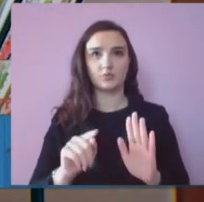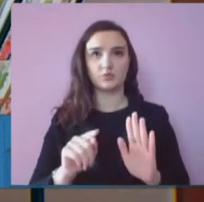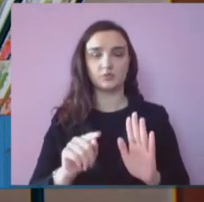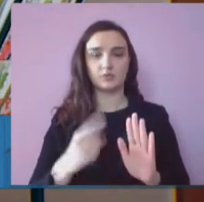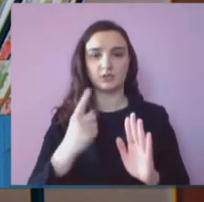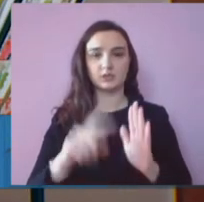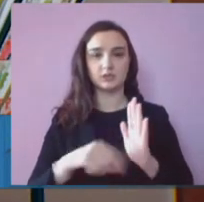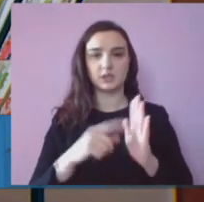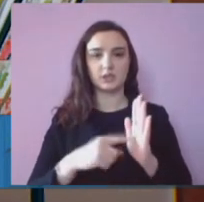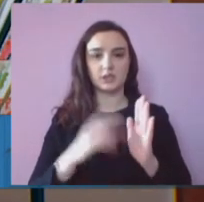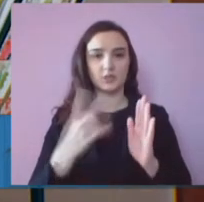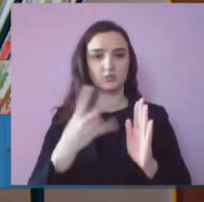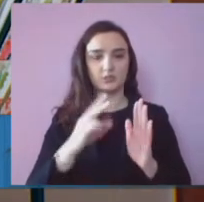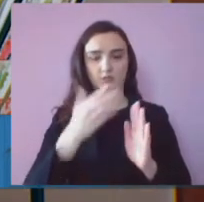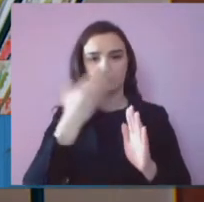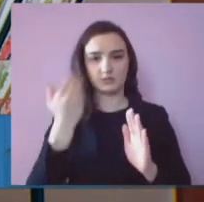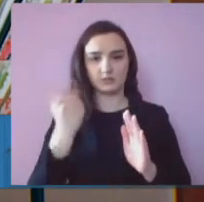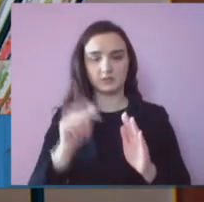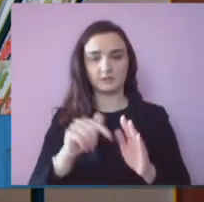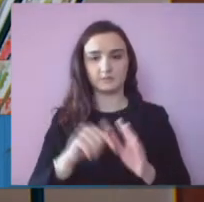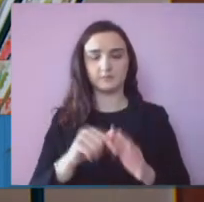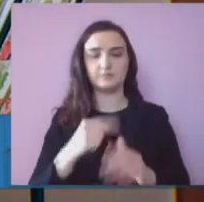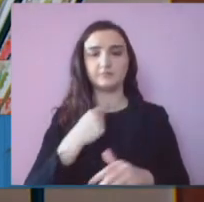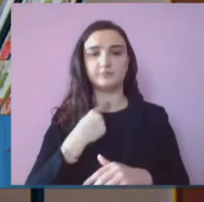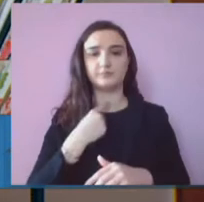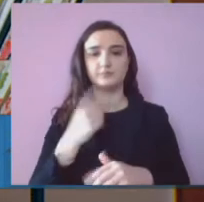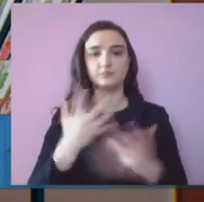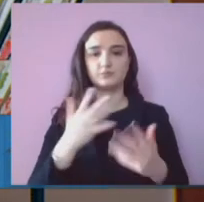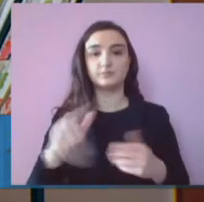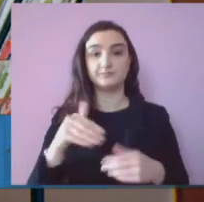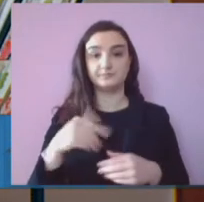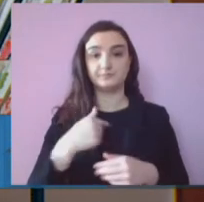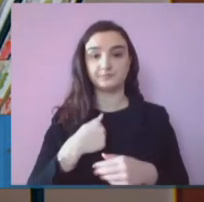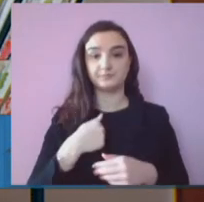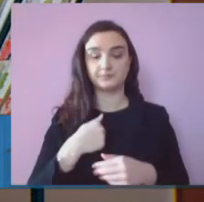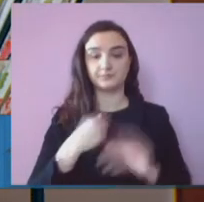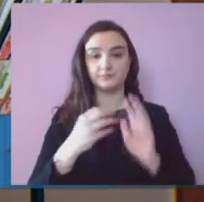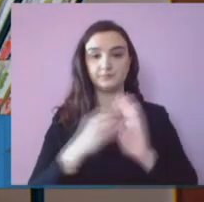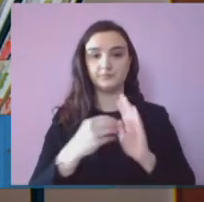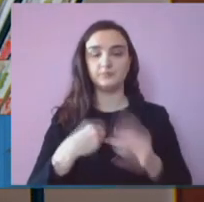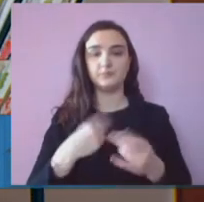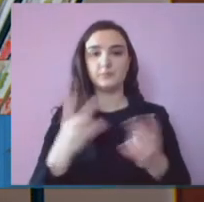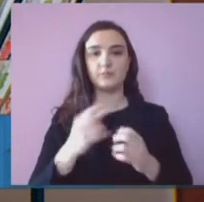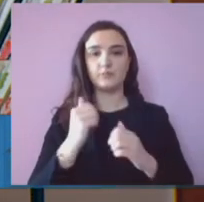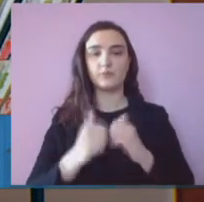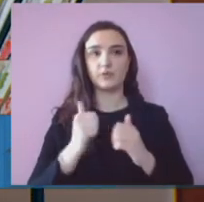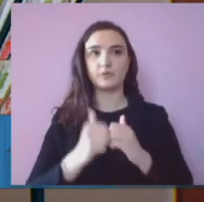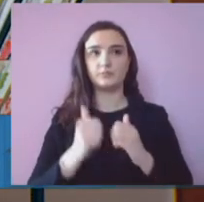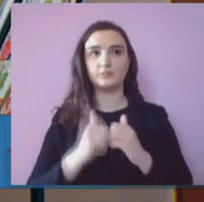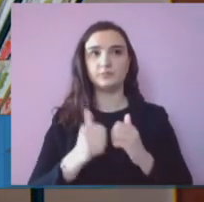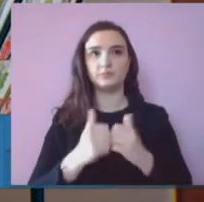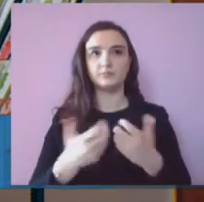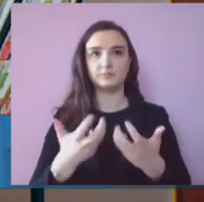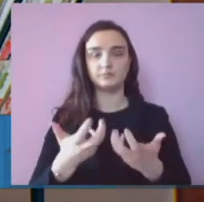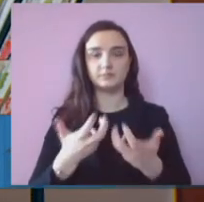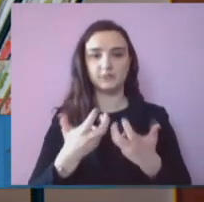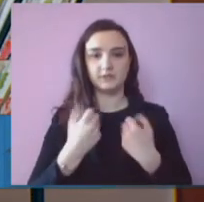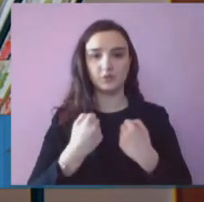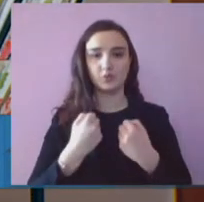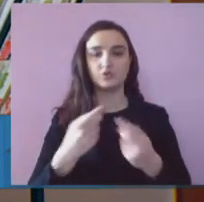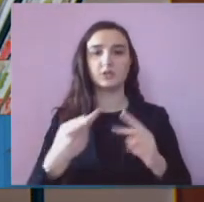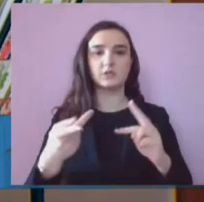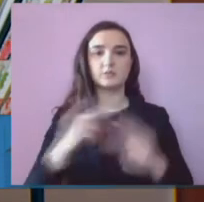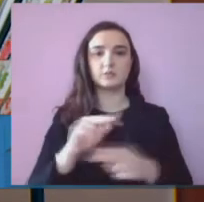არ უნდა გამოგჩეს. ფარისებრი ჯირკვალი თუ აღარ მაქვს, მე მჭირდება მუდმივად მივიღო ეგრეთ წოდებული ჩანაცვლებითი